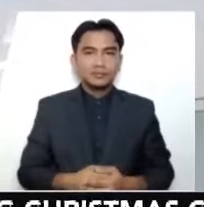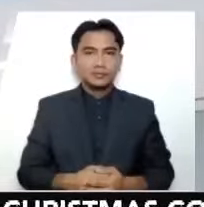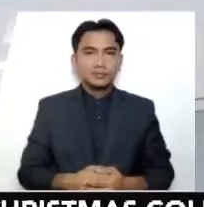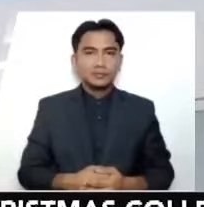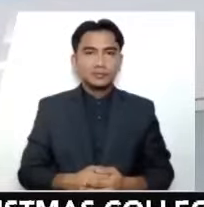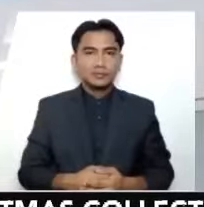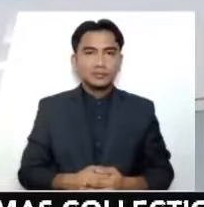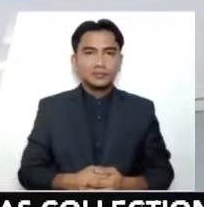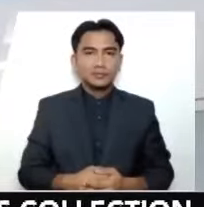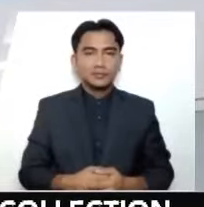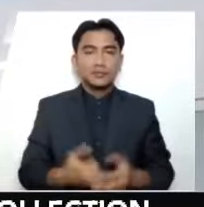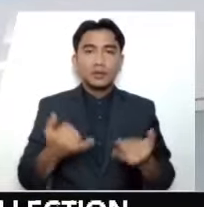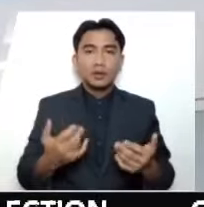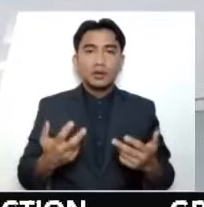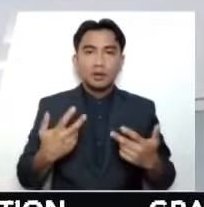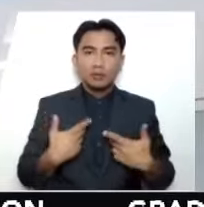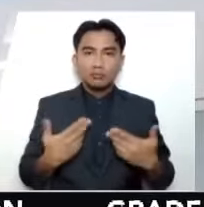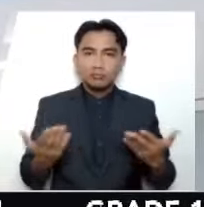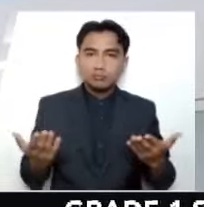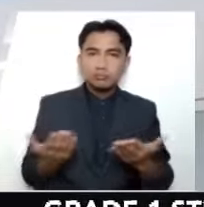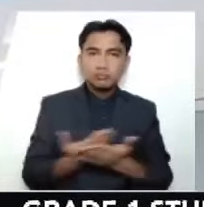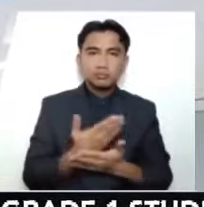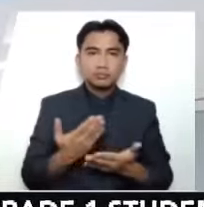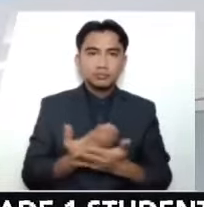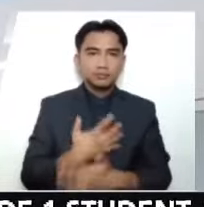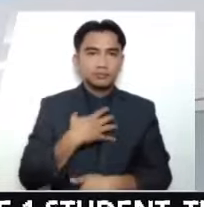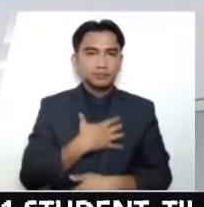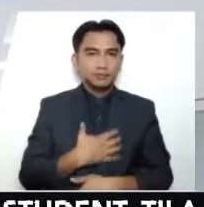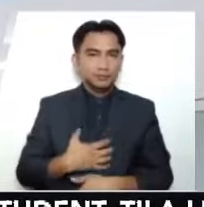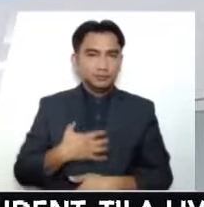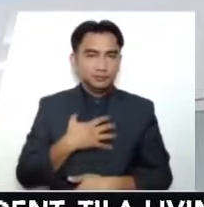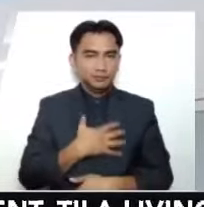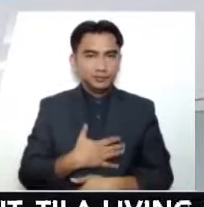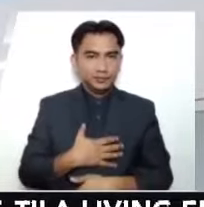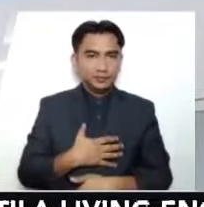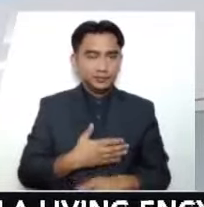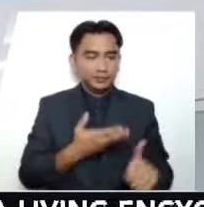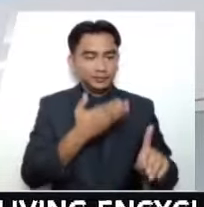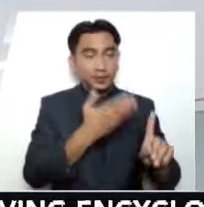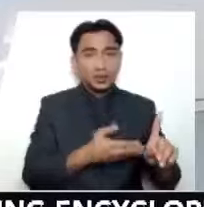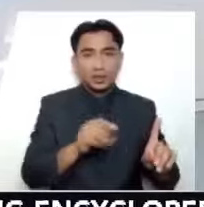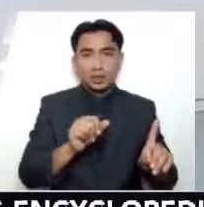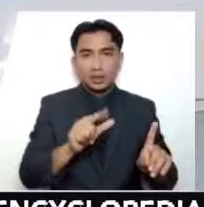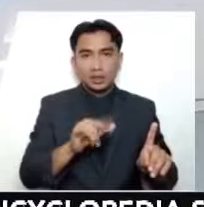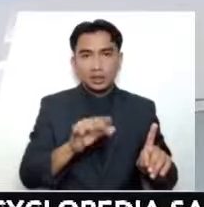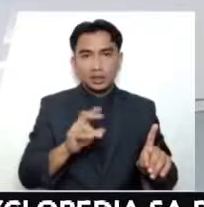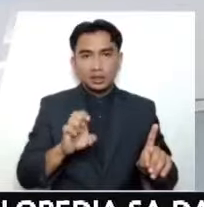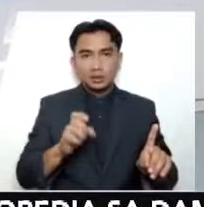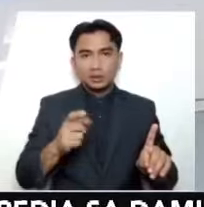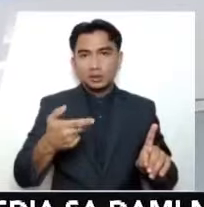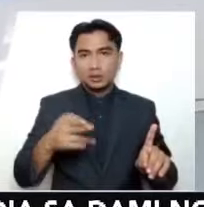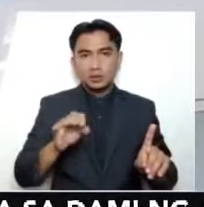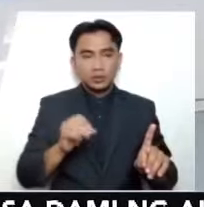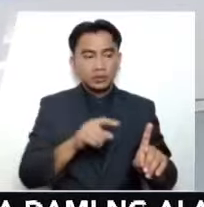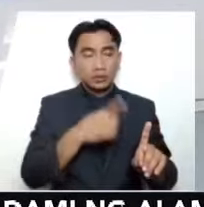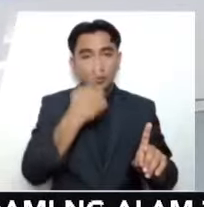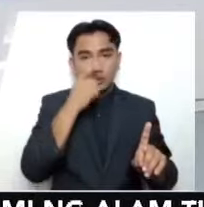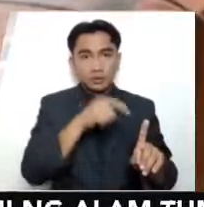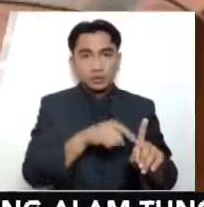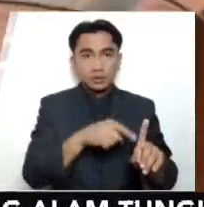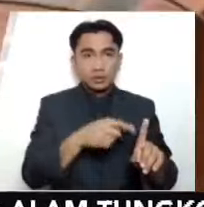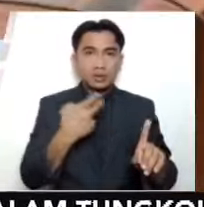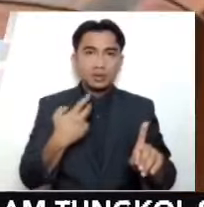Nahaharap sa panibagong reklamo si dismissed Mayor Alice Go dahil sa pineke umanong pirma sa kanyang counter affidavit.